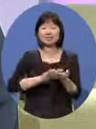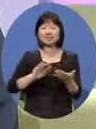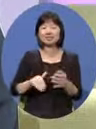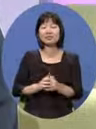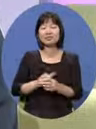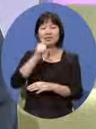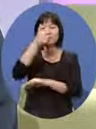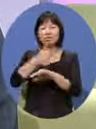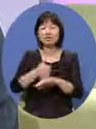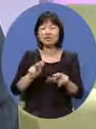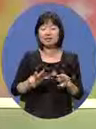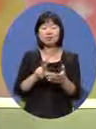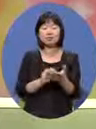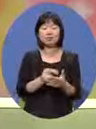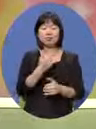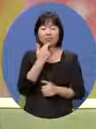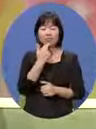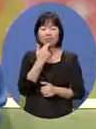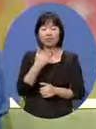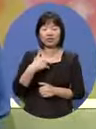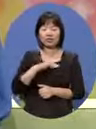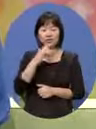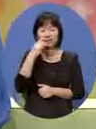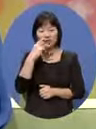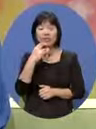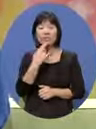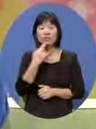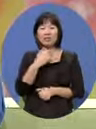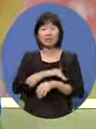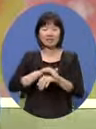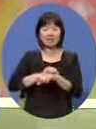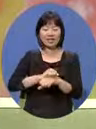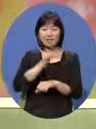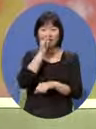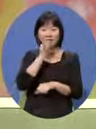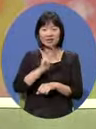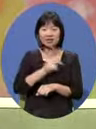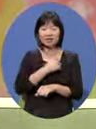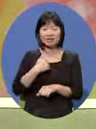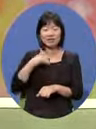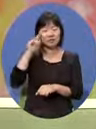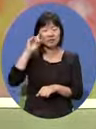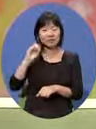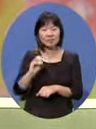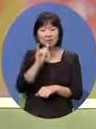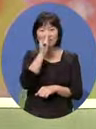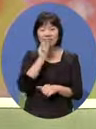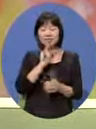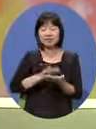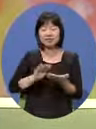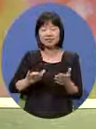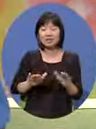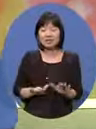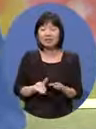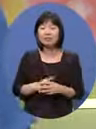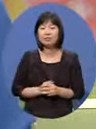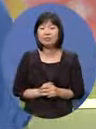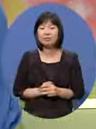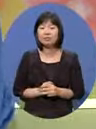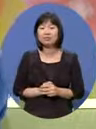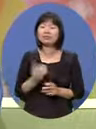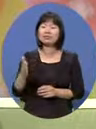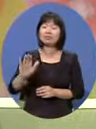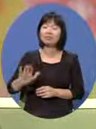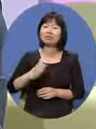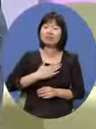그러니까 결국은 네. 지금 문제 없다. 우리는 궁금한 거 없다. 잘하고 있다. 아주 자신감이 많으십니다. 아, 자, 이번에는 네, 선생님. 예,